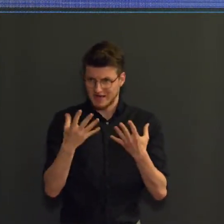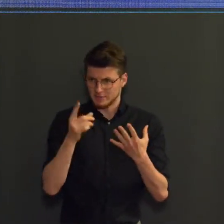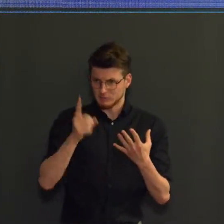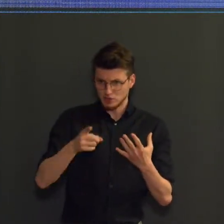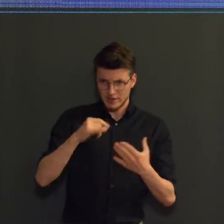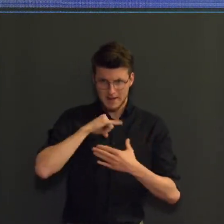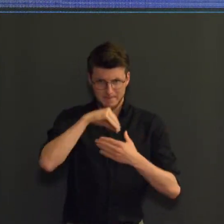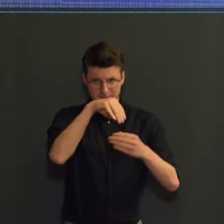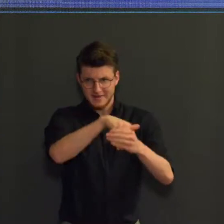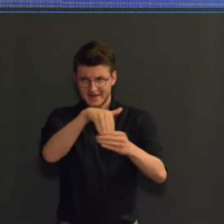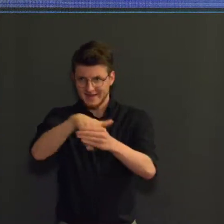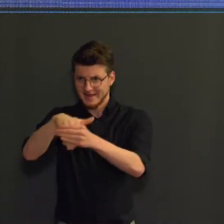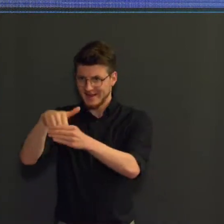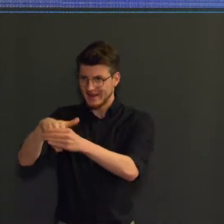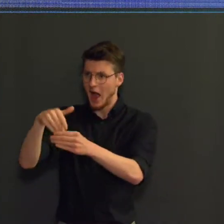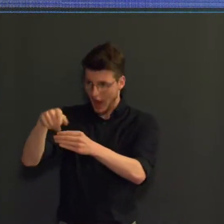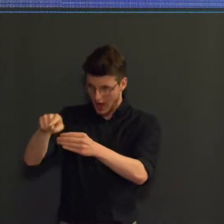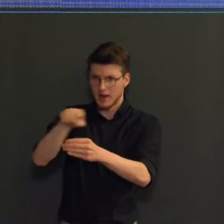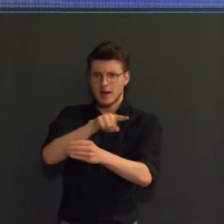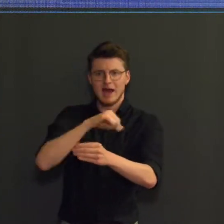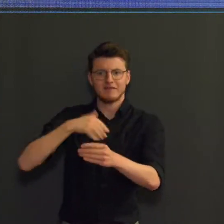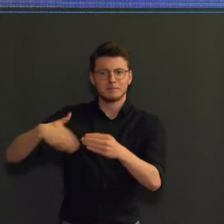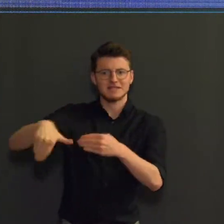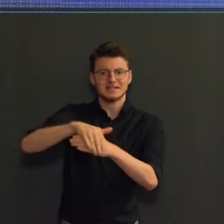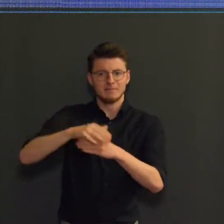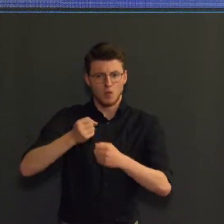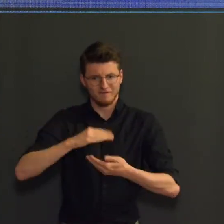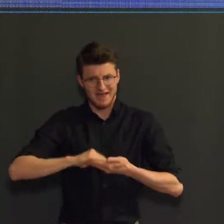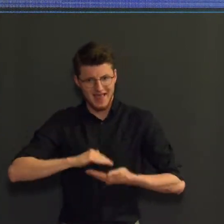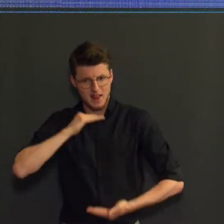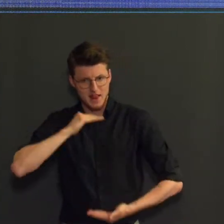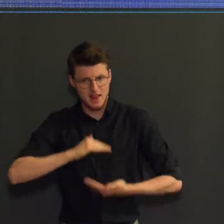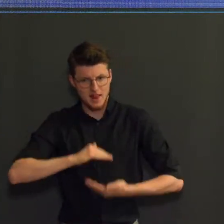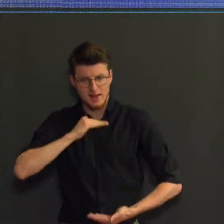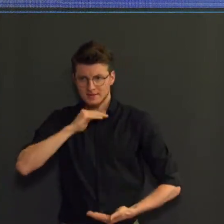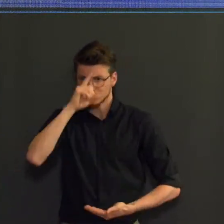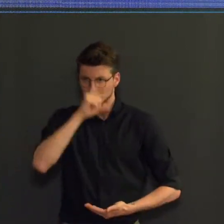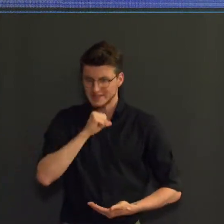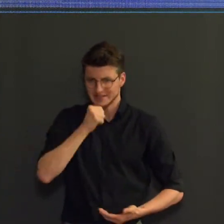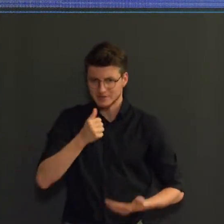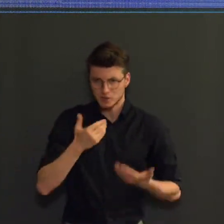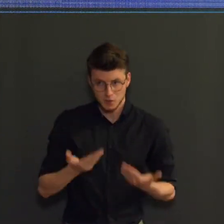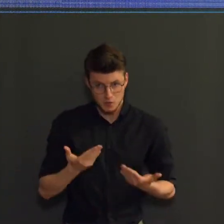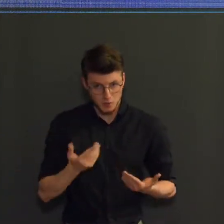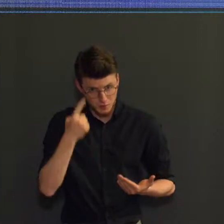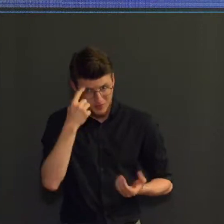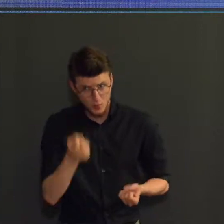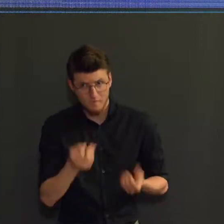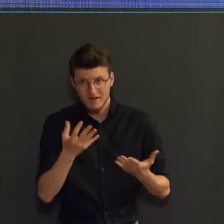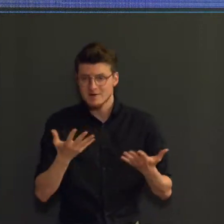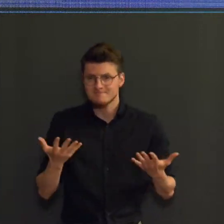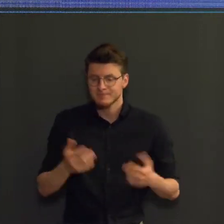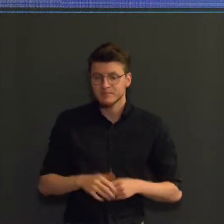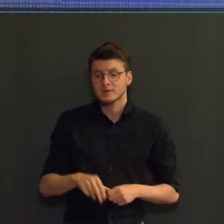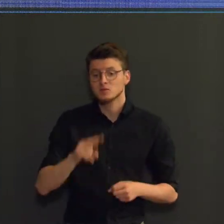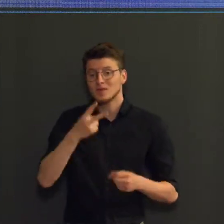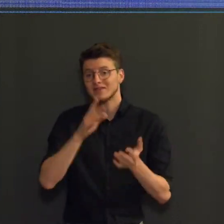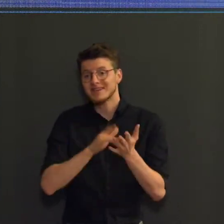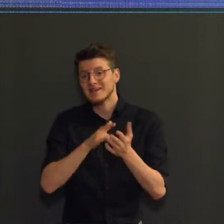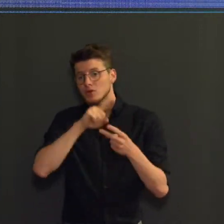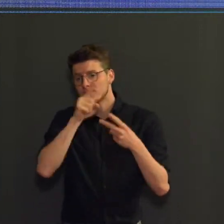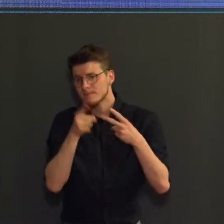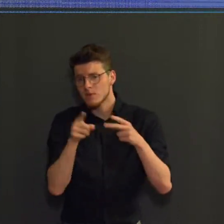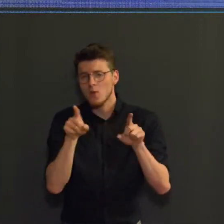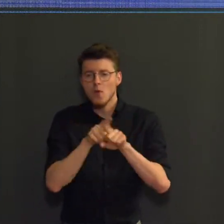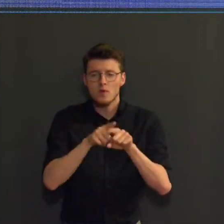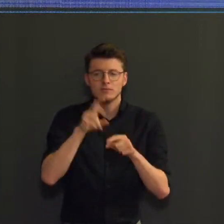antistoffen betreft. Dat is één zaak. En anderzijds is het ook zo dat het gehalte antistoffen dat in uw bloed gemeten